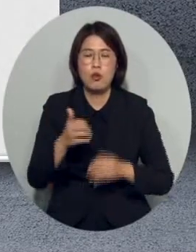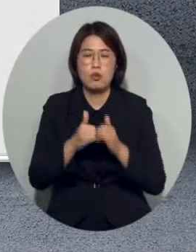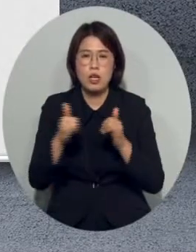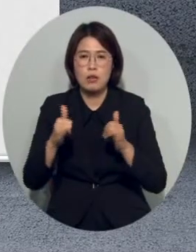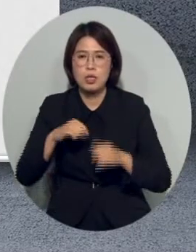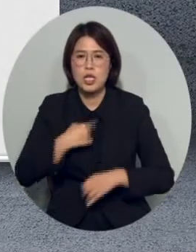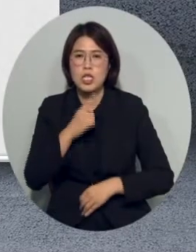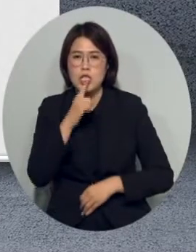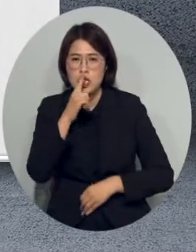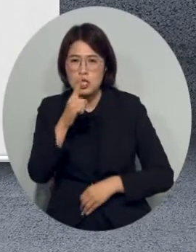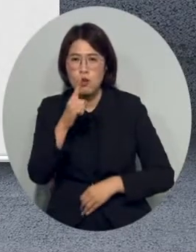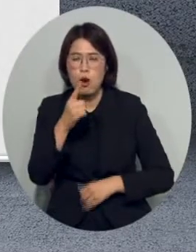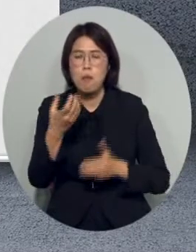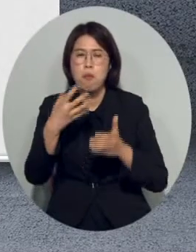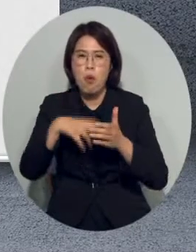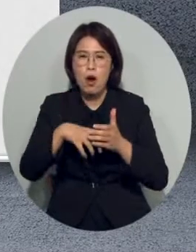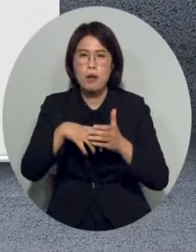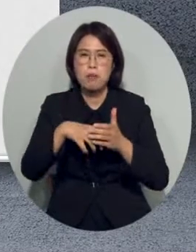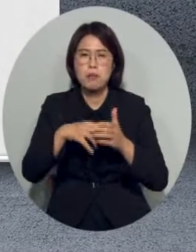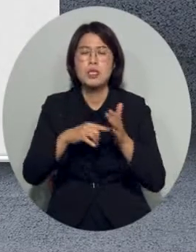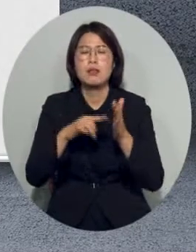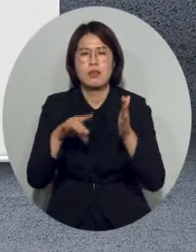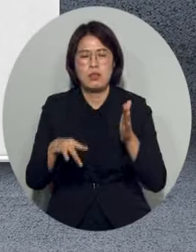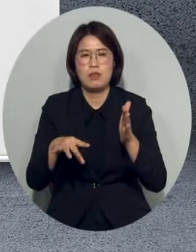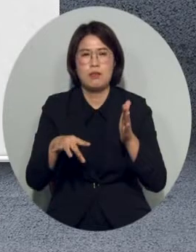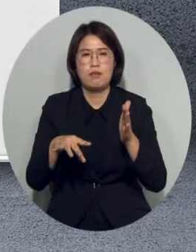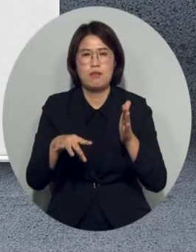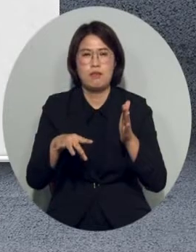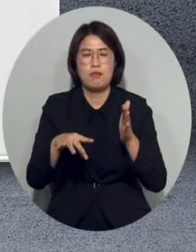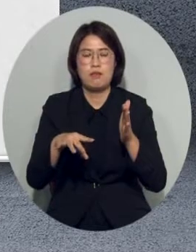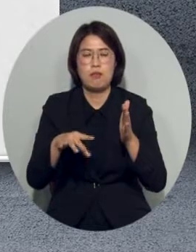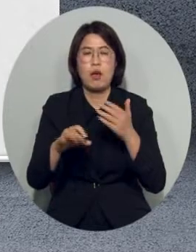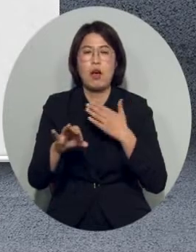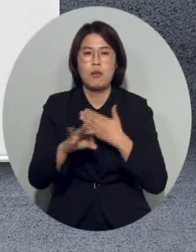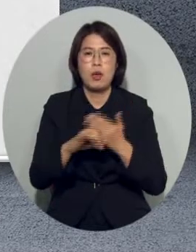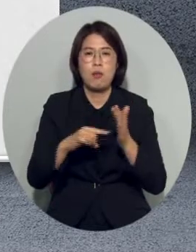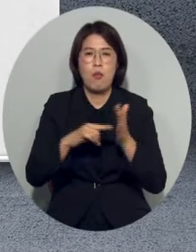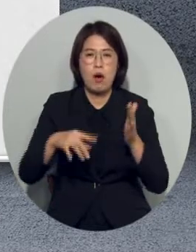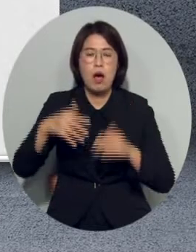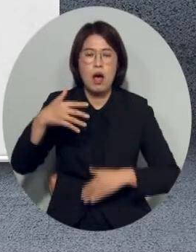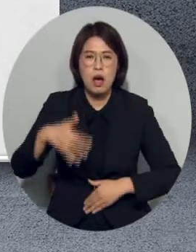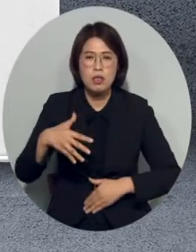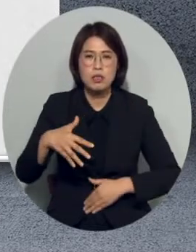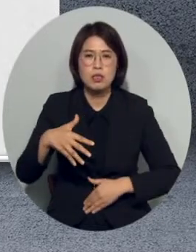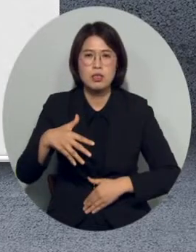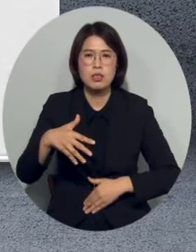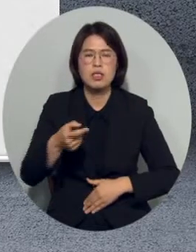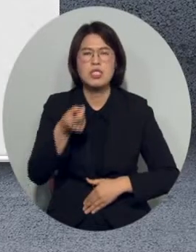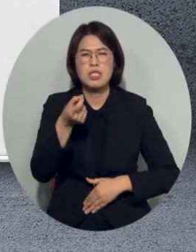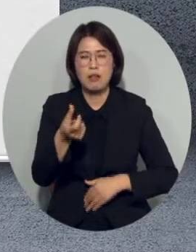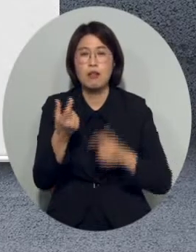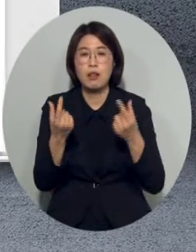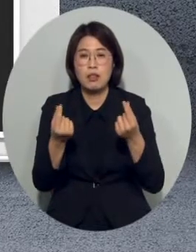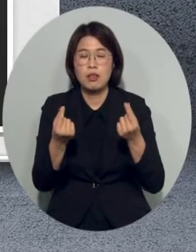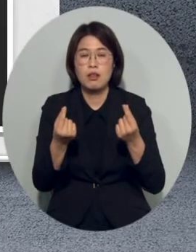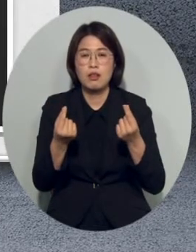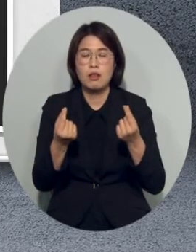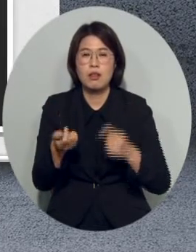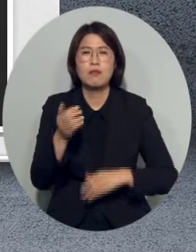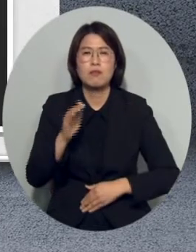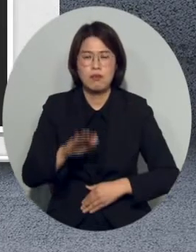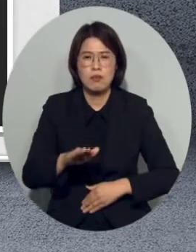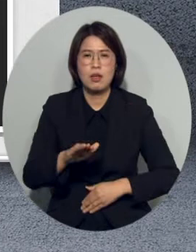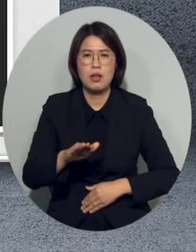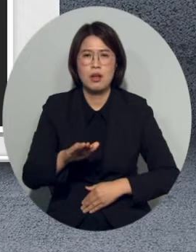자진 신고한 부분까지 포함한 취득세인데 이렇게 보면 미부과 취득세 비율이 미약하게 보입니다.